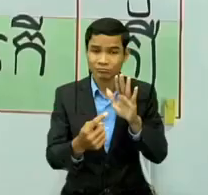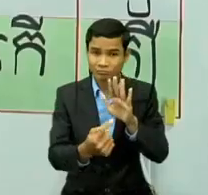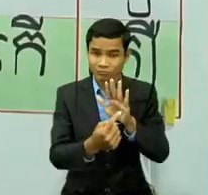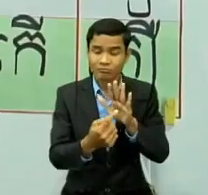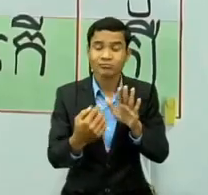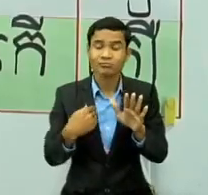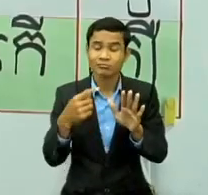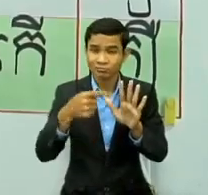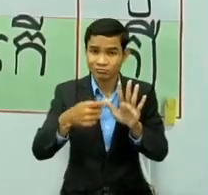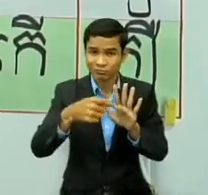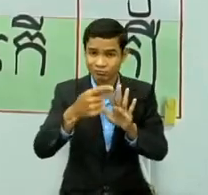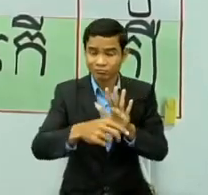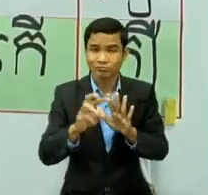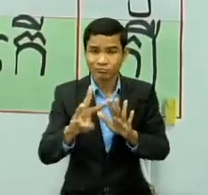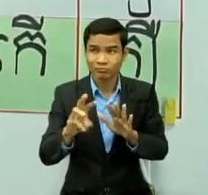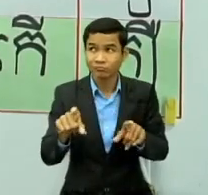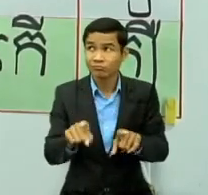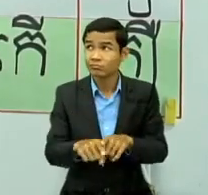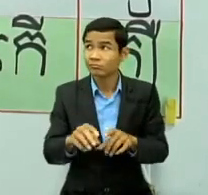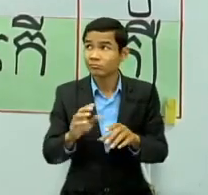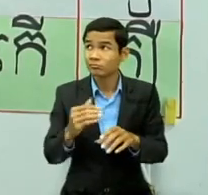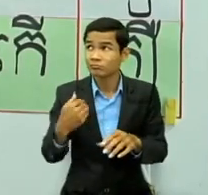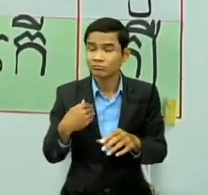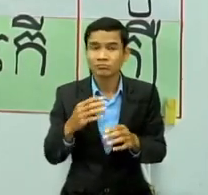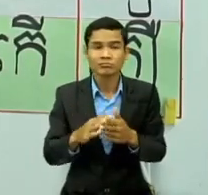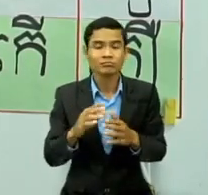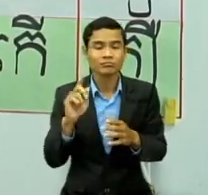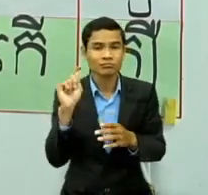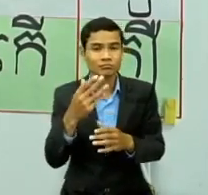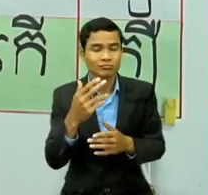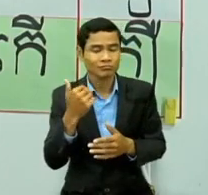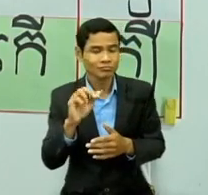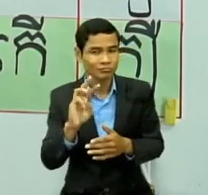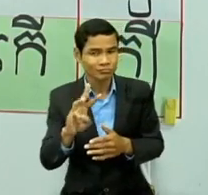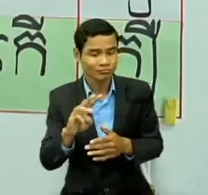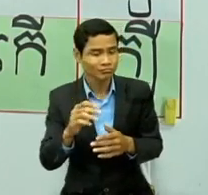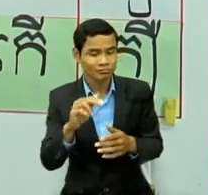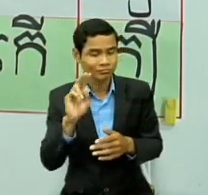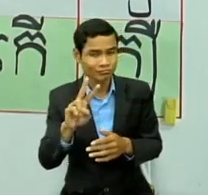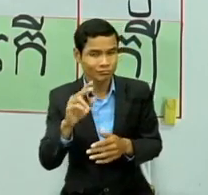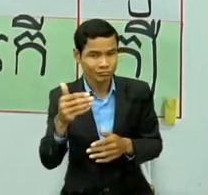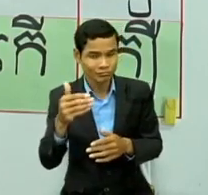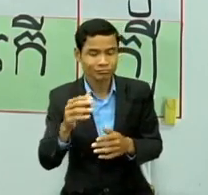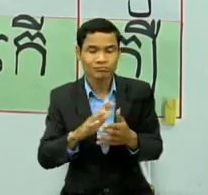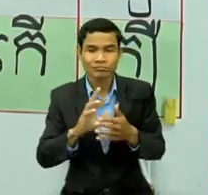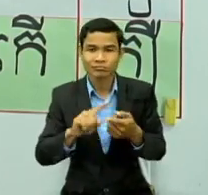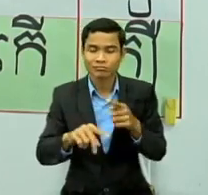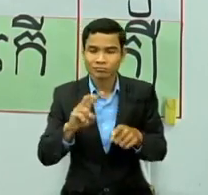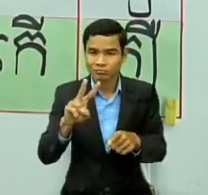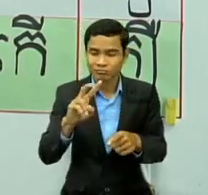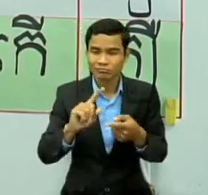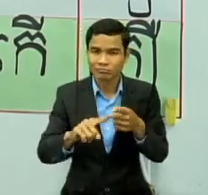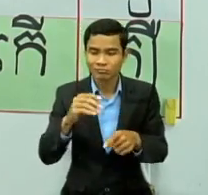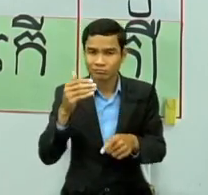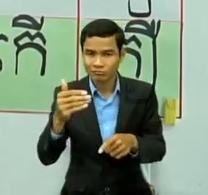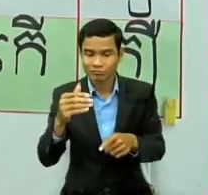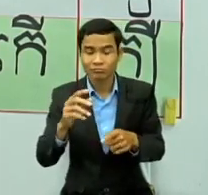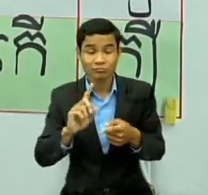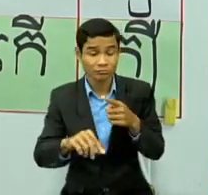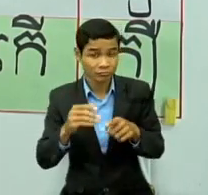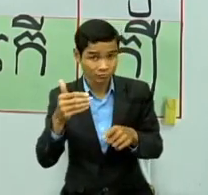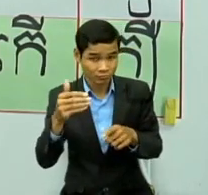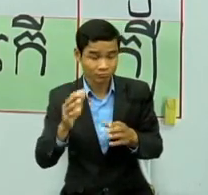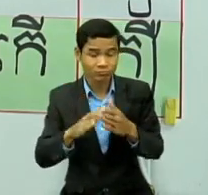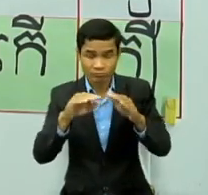ណានេះកូនឃើញទេកូននៅទំព័រទី29ដែលមានលេខទំព័រលេខ2និងលេខ9ចាទំព័រគឺនៅខា